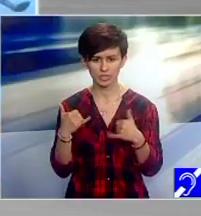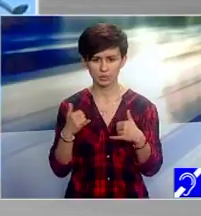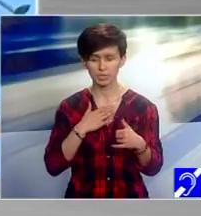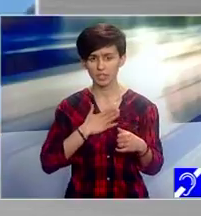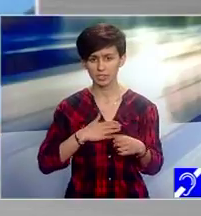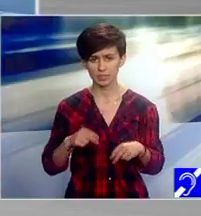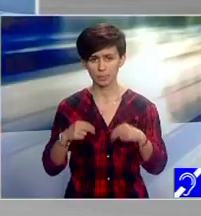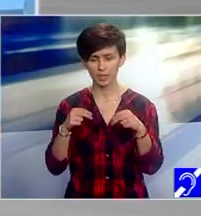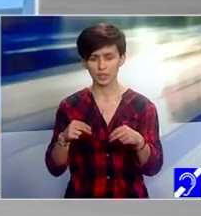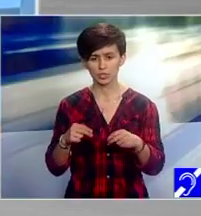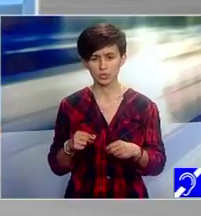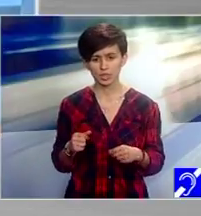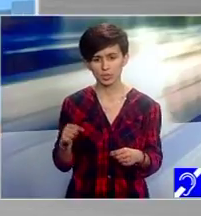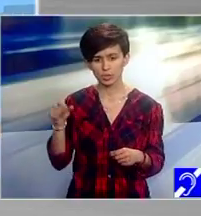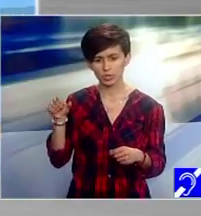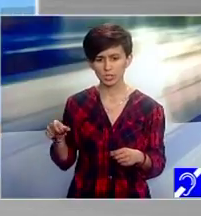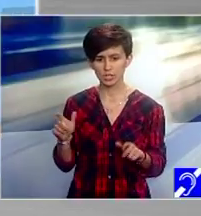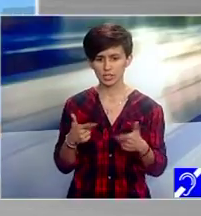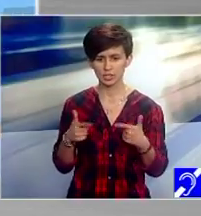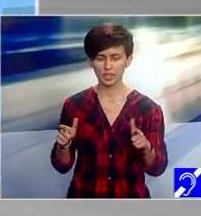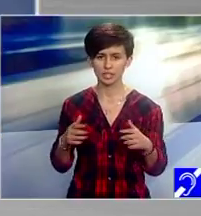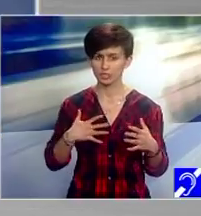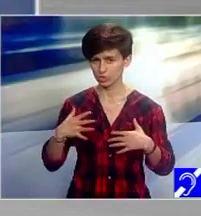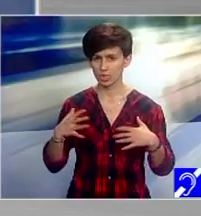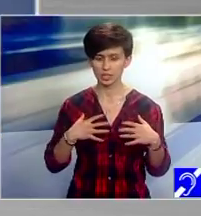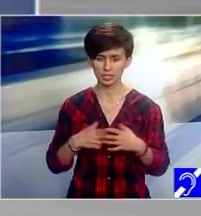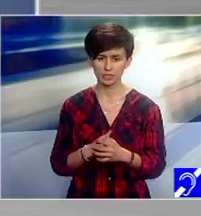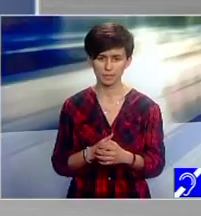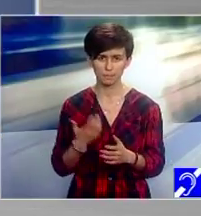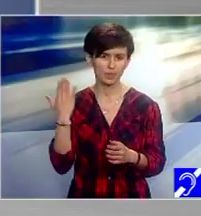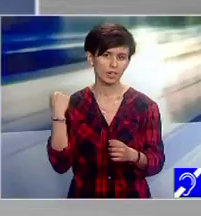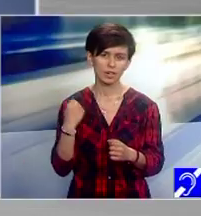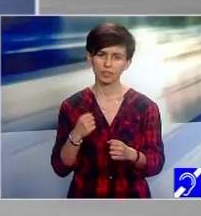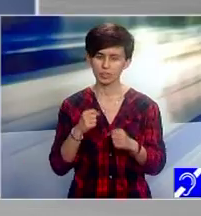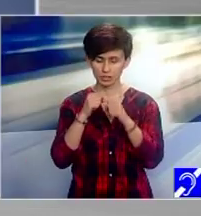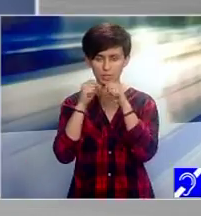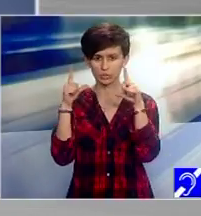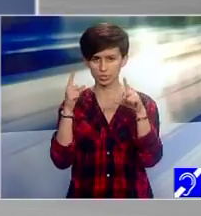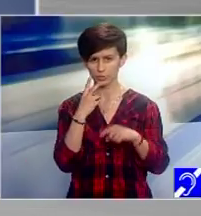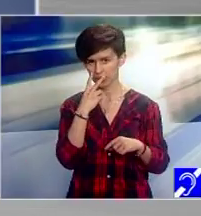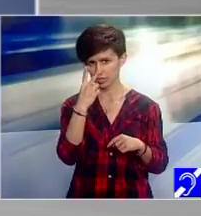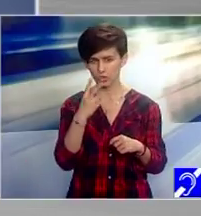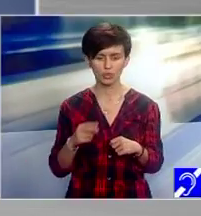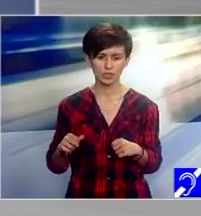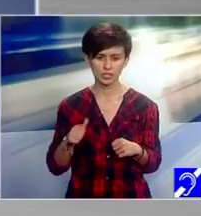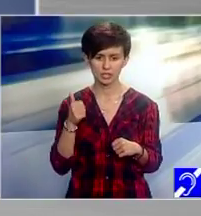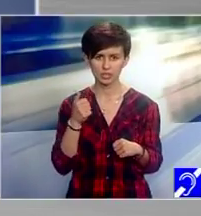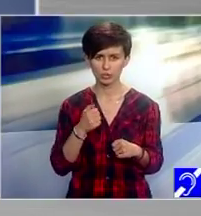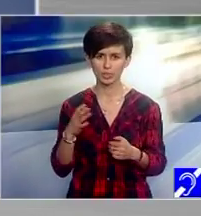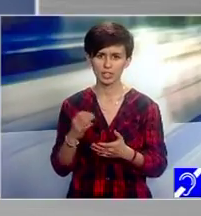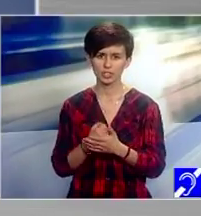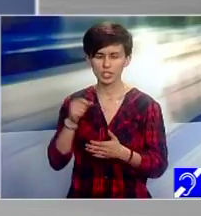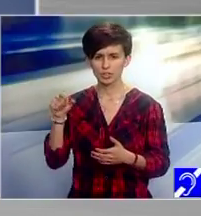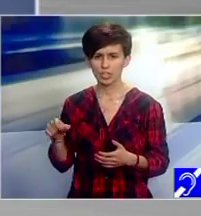o cântăreață și o actriță. Așa este, a fost o reală surpriză să o revăd pe câștigătoarea de anul trecut